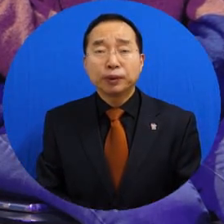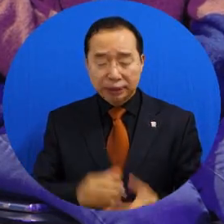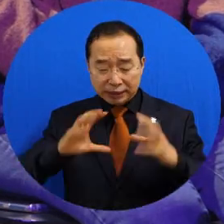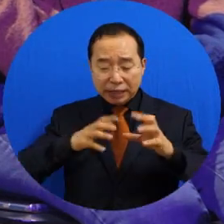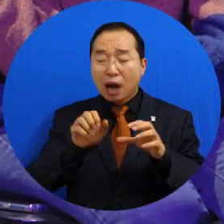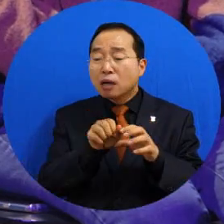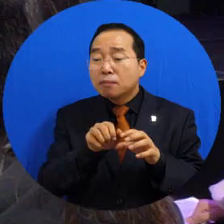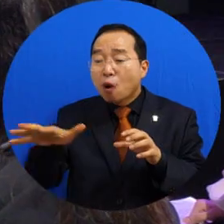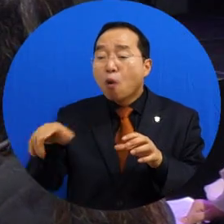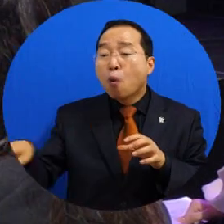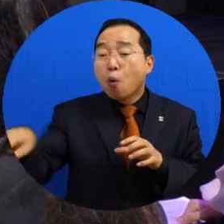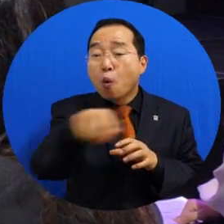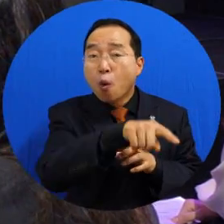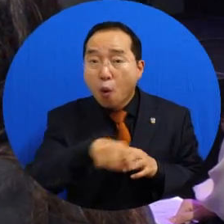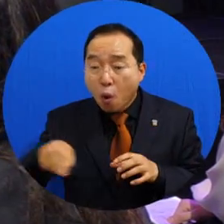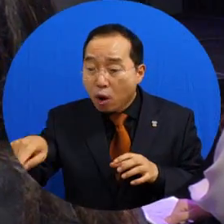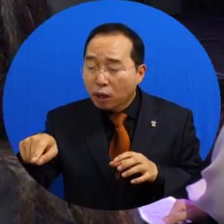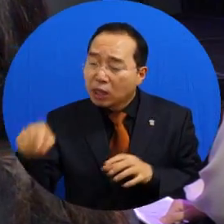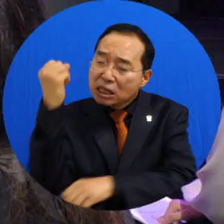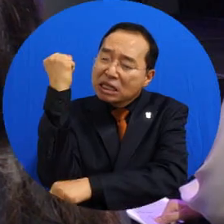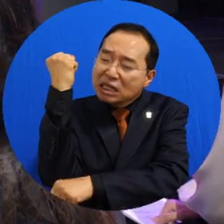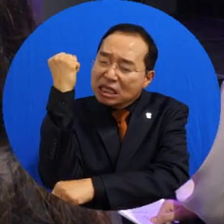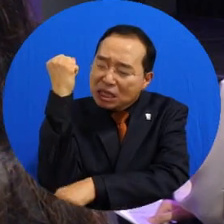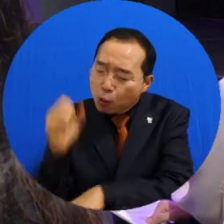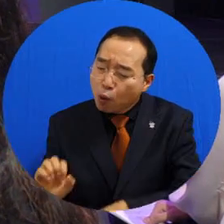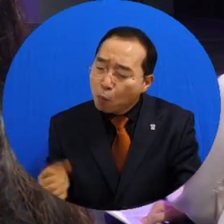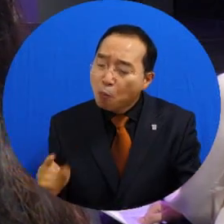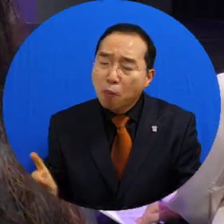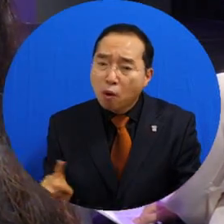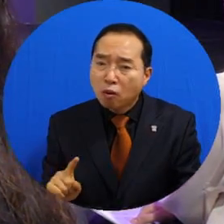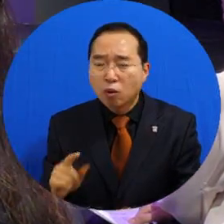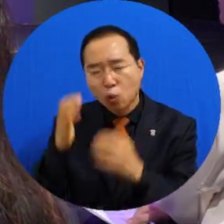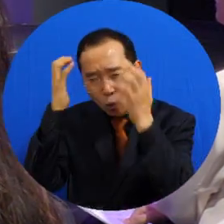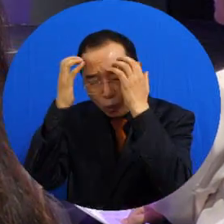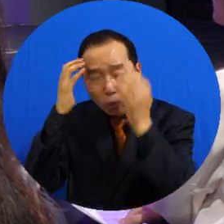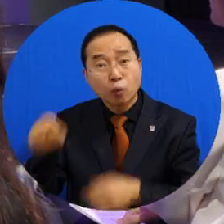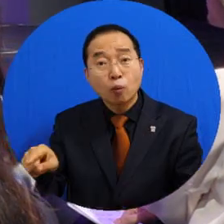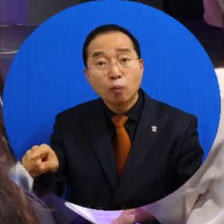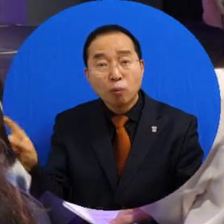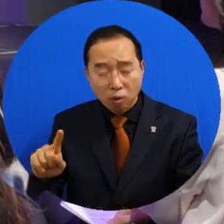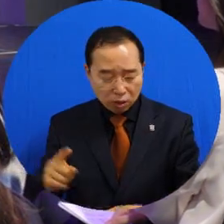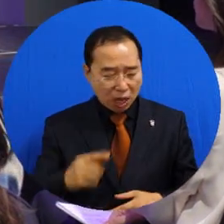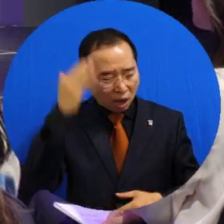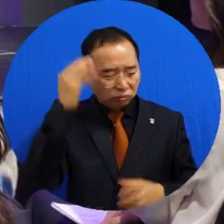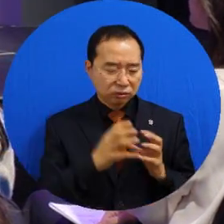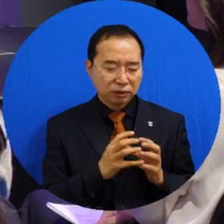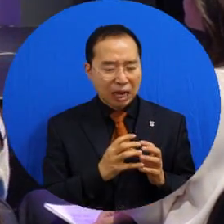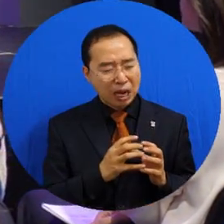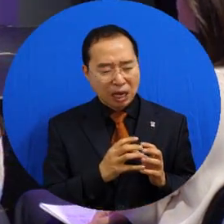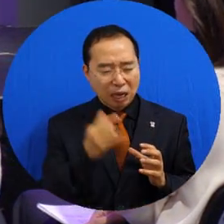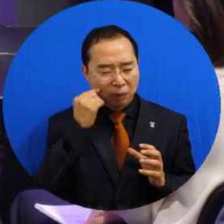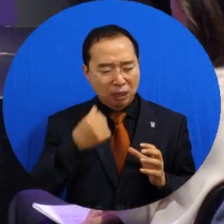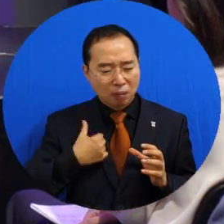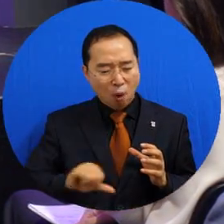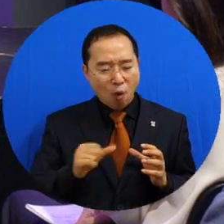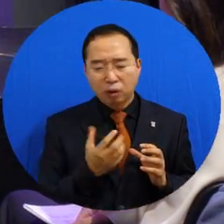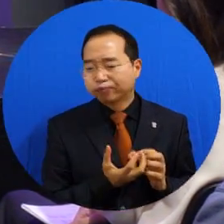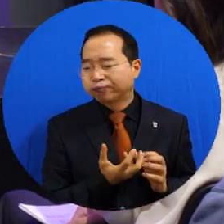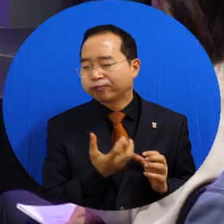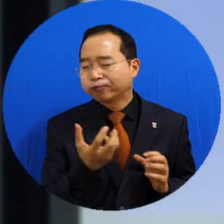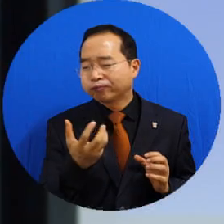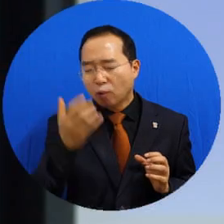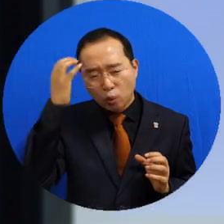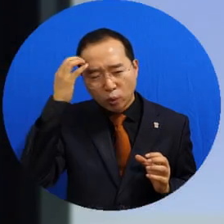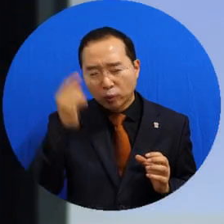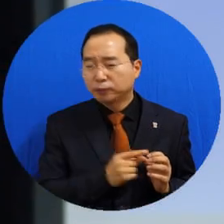디아스포라의 본질은 고통이요. 자기 나라를 떠날 수밖에 없었던 고통, 새로운 나라에 적응할 수밖에 없었던